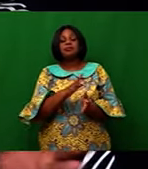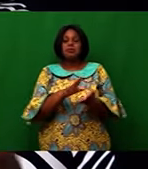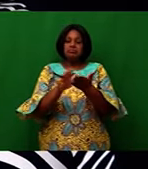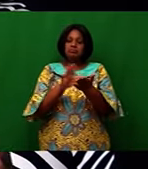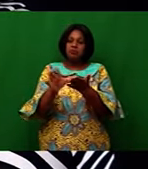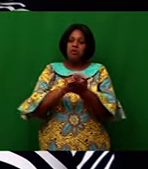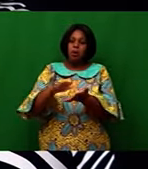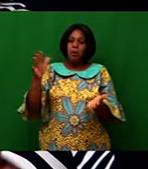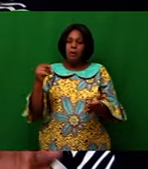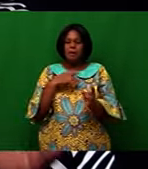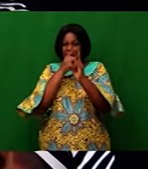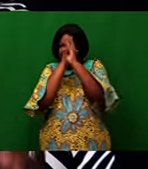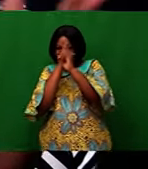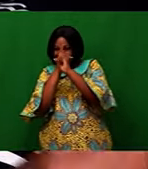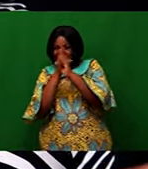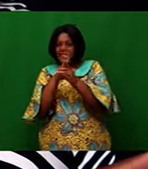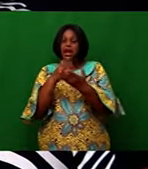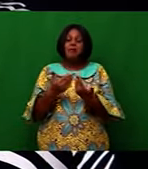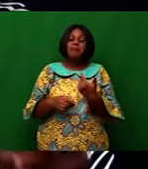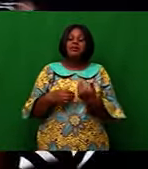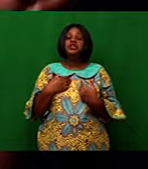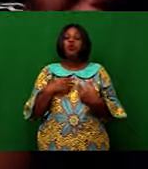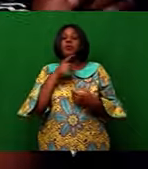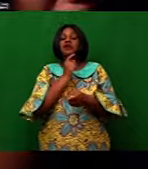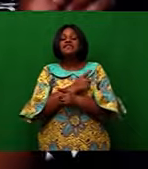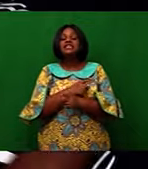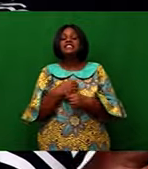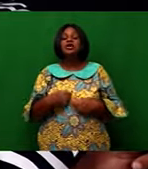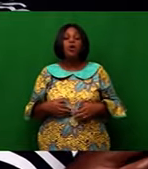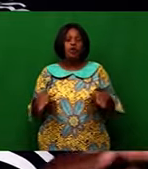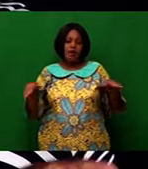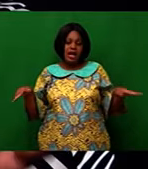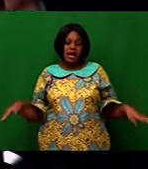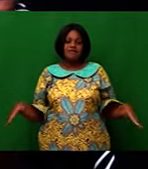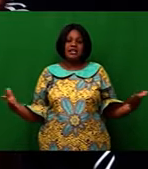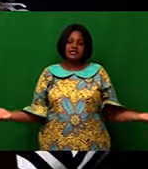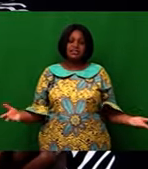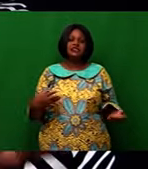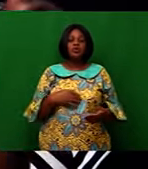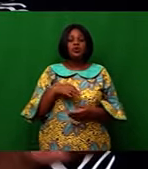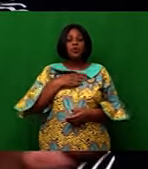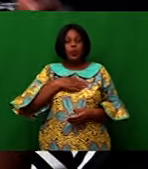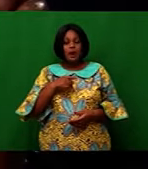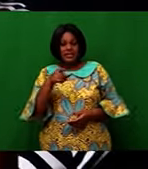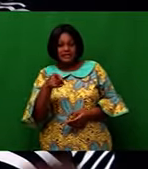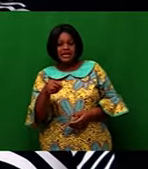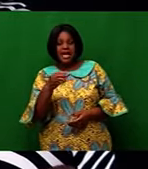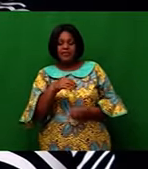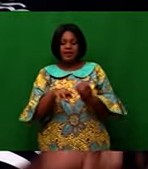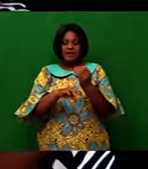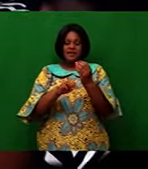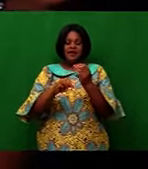kutodanana nemurume uya zvakawanda. Murume uya uya obva ashaya. Uchada hama dziya dzemurume kuti dzizokukonfirma semudzimai